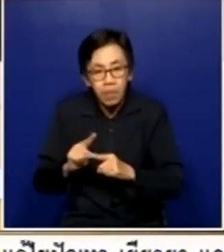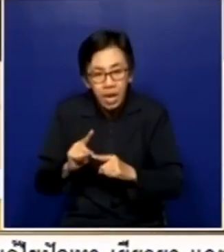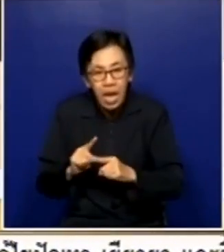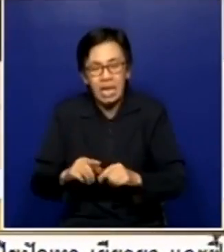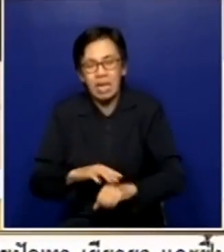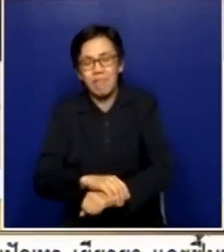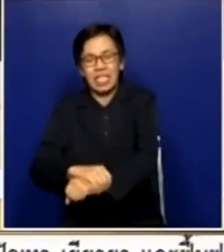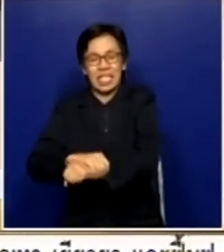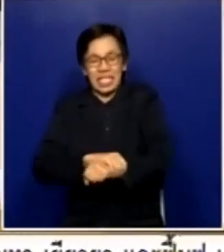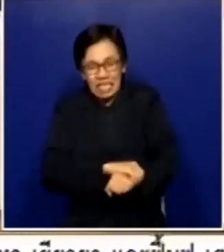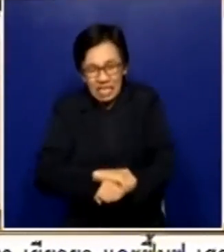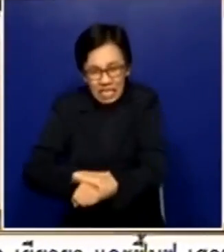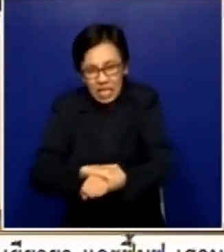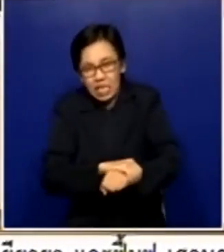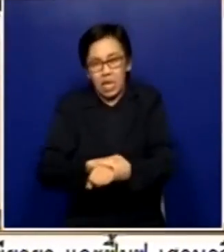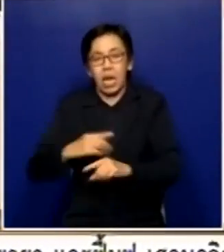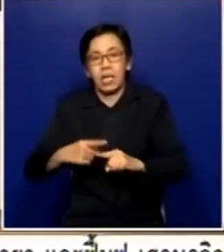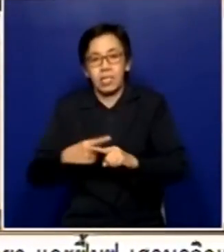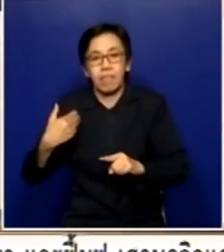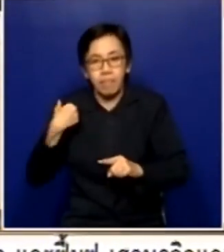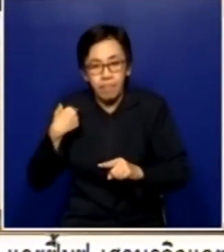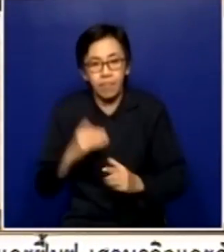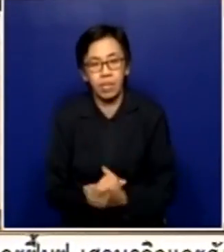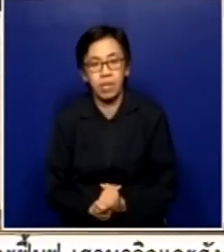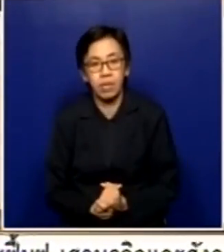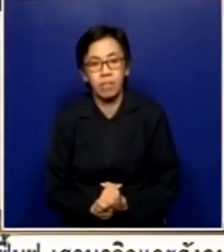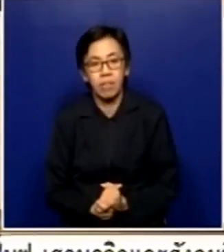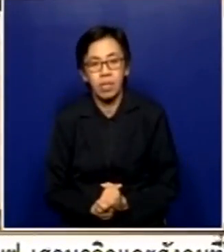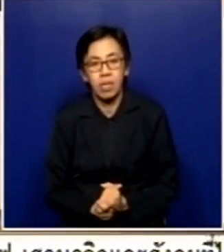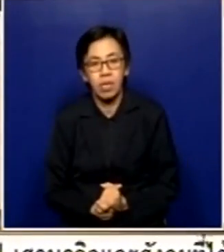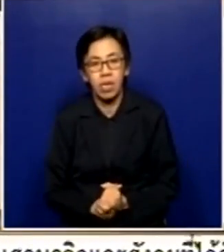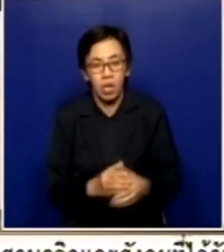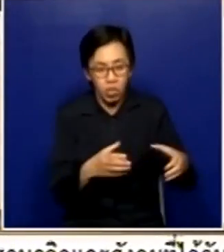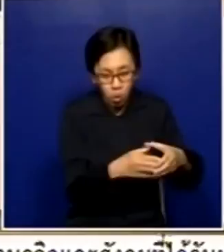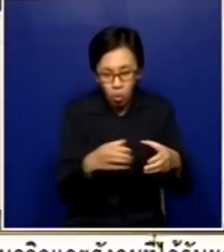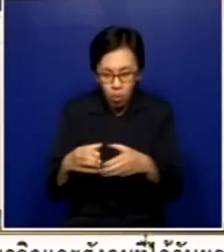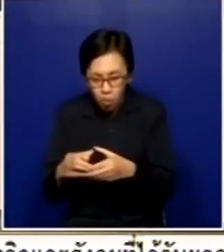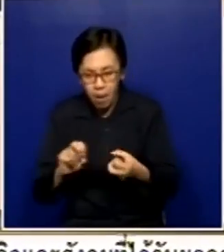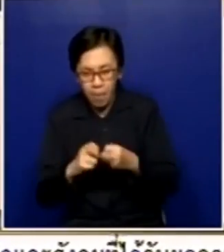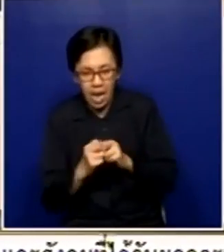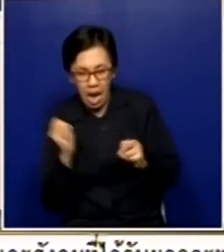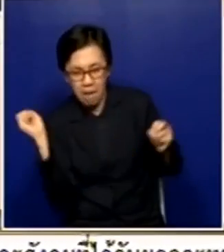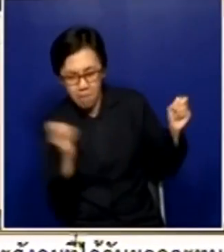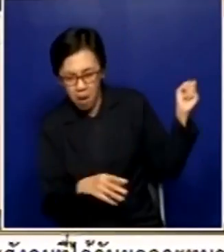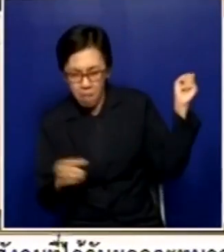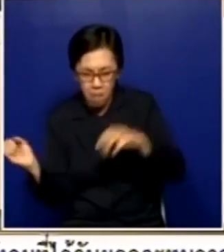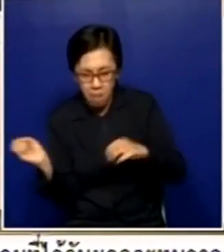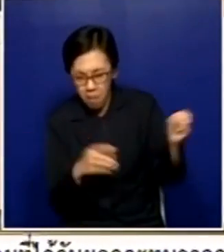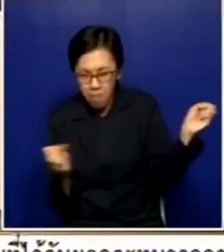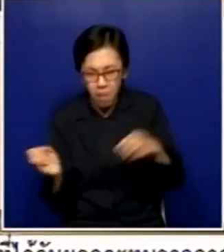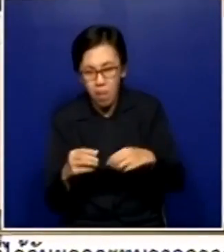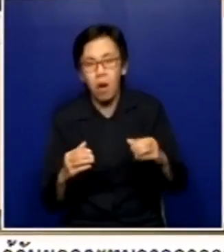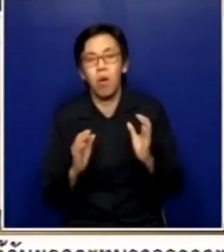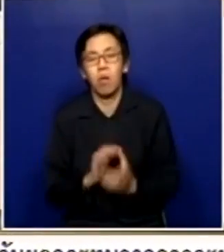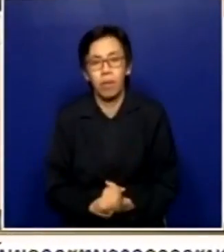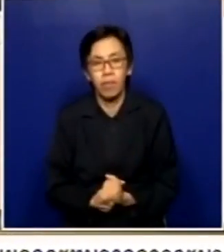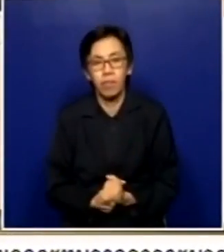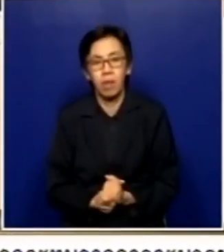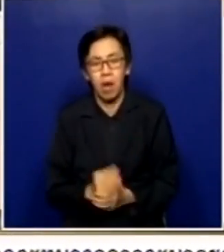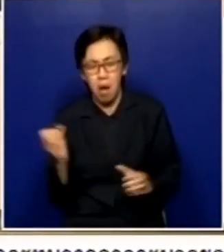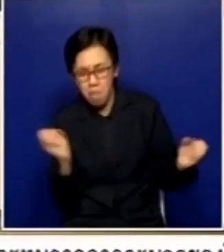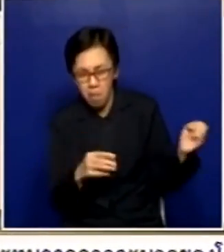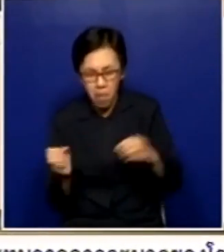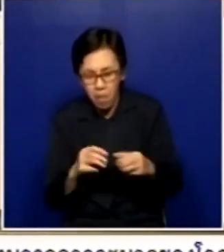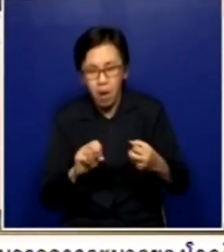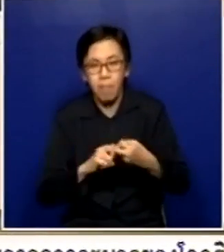เงินไปดึงนั้นมาส่วนมีการป่าระหว่างกลุ่มเนี้ยก็จะเป็นผลอื่นที่ทำให้เกิดการ